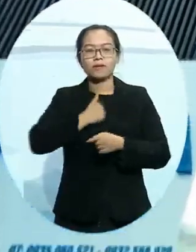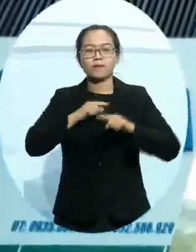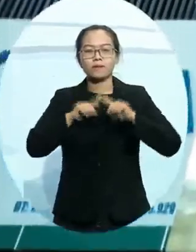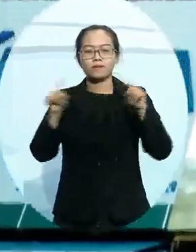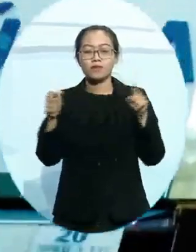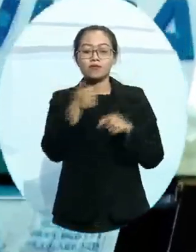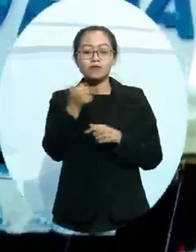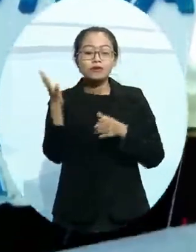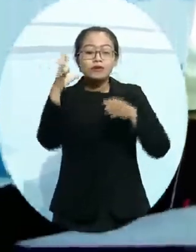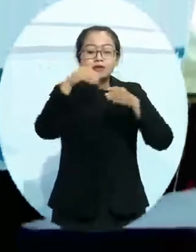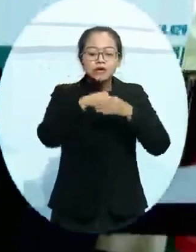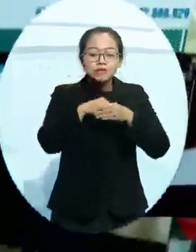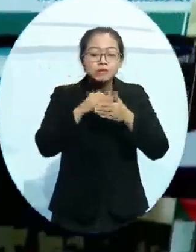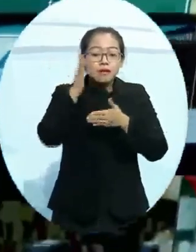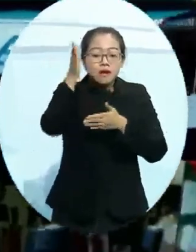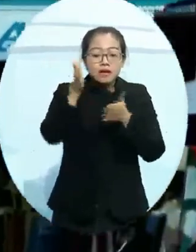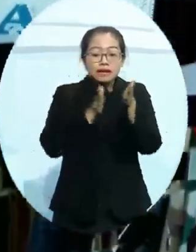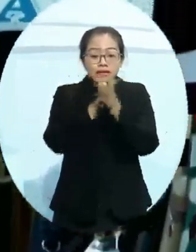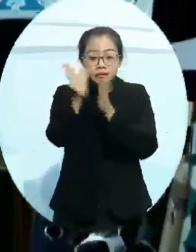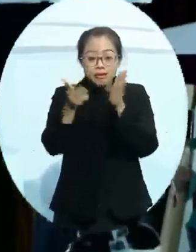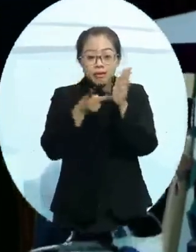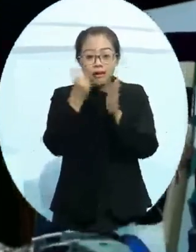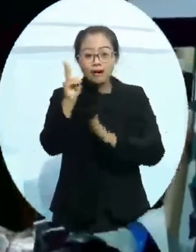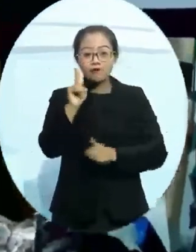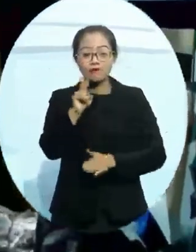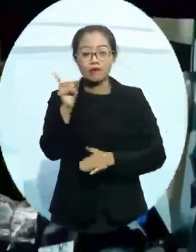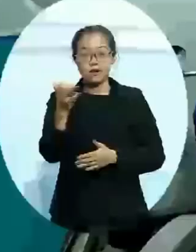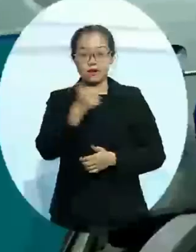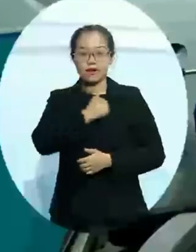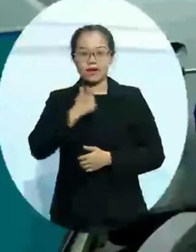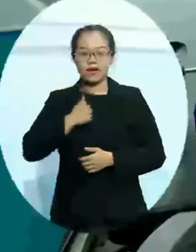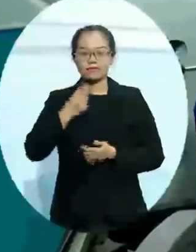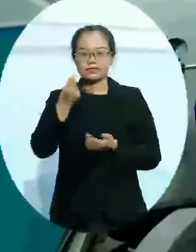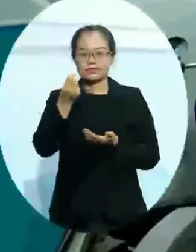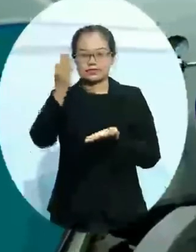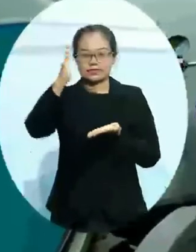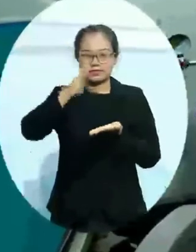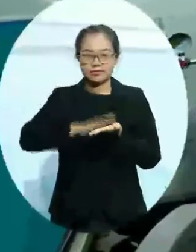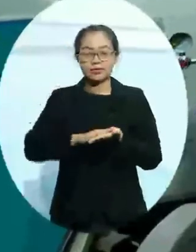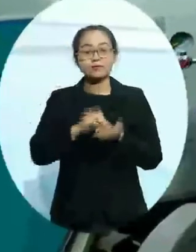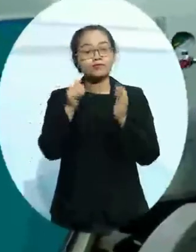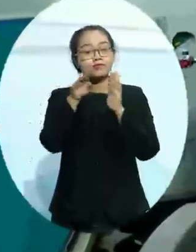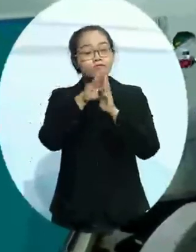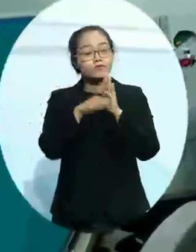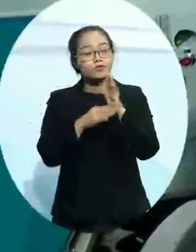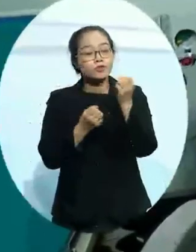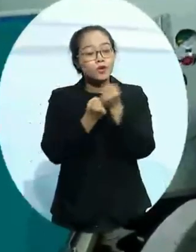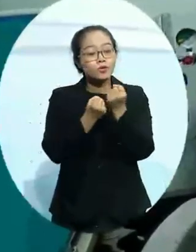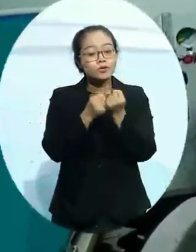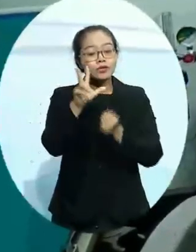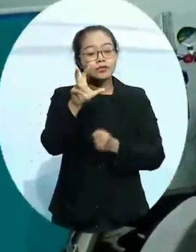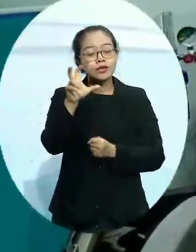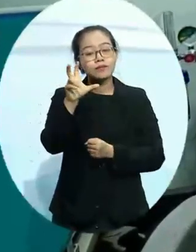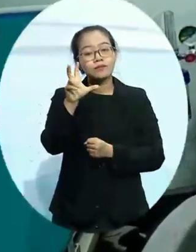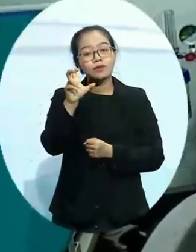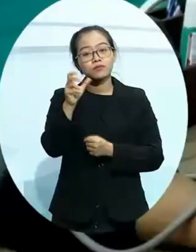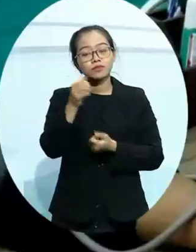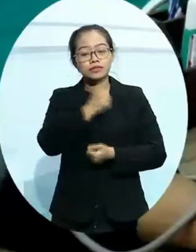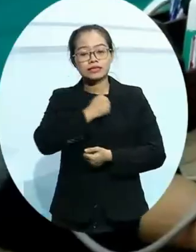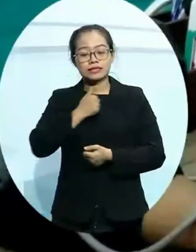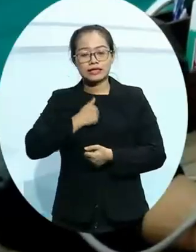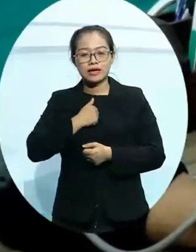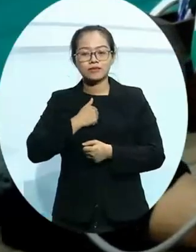được ưu đãi trong lần khám bệnh tiếp theo tại Việt Healthcare. Ngoài ra, chương trình cũng hỗ trợ 80 suất khám sức khỏe tổng quát, khám